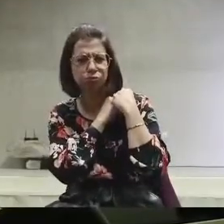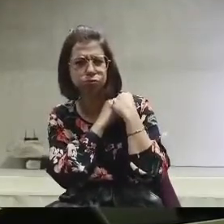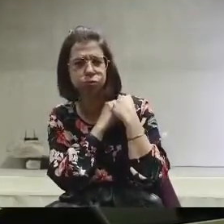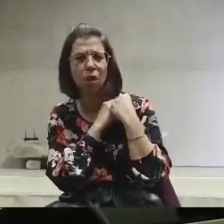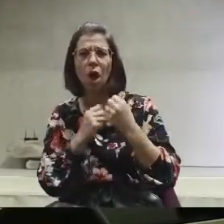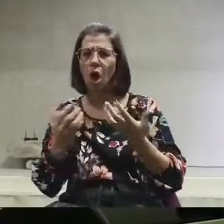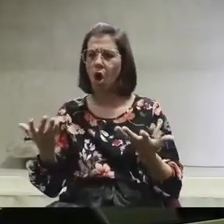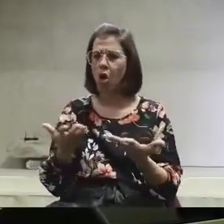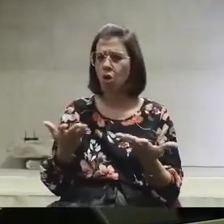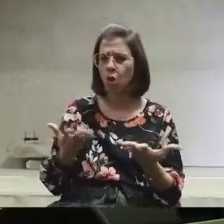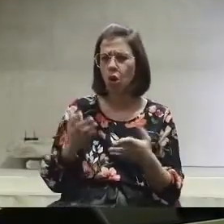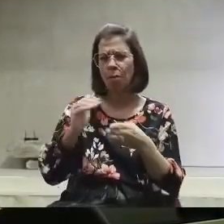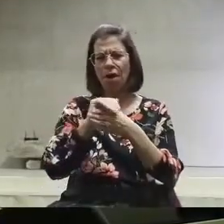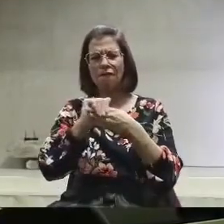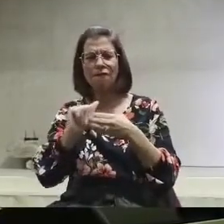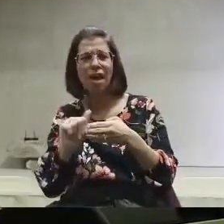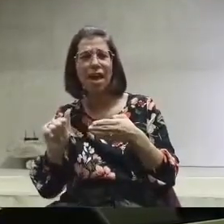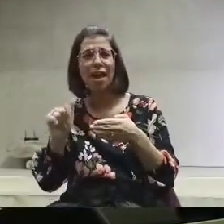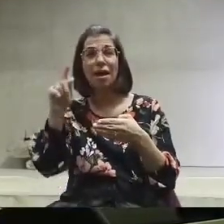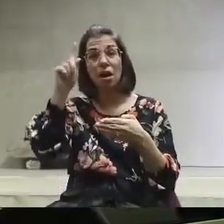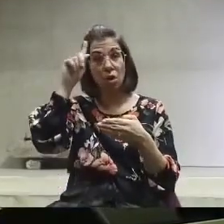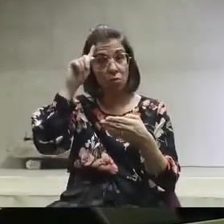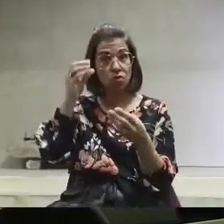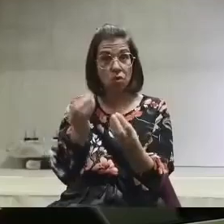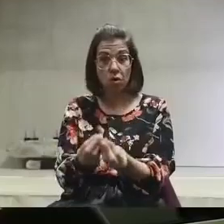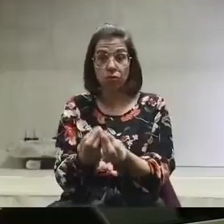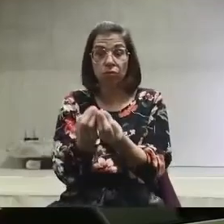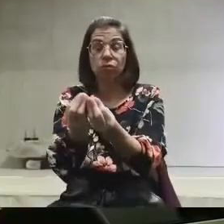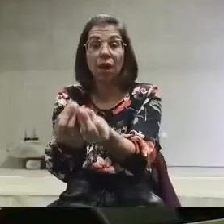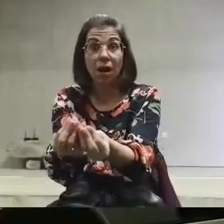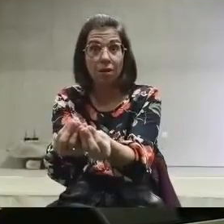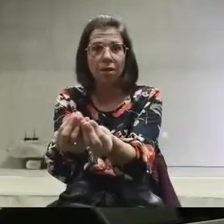comment faire, comment je vais faire.